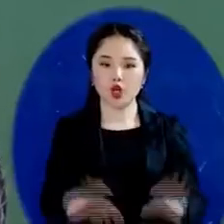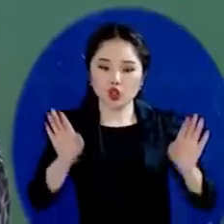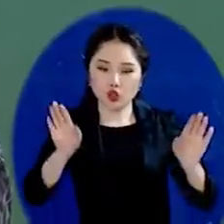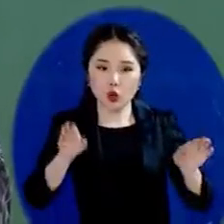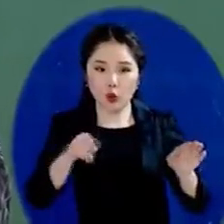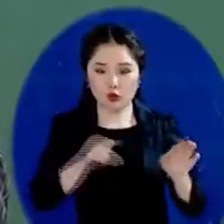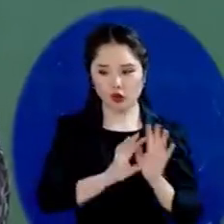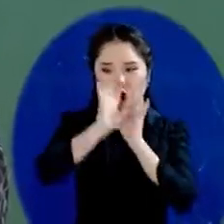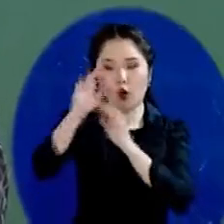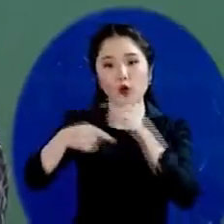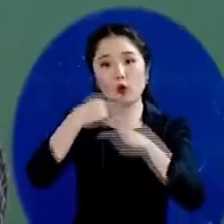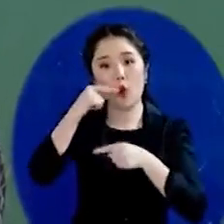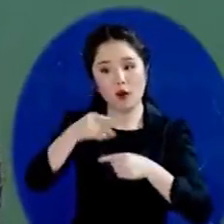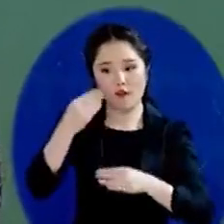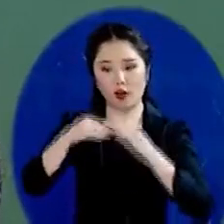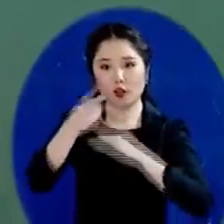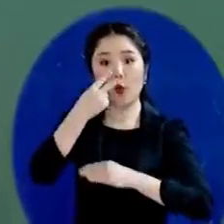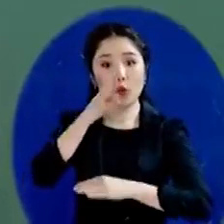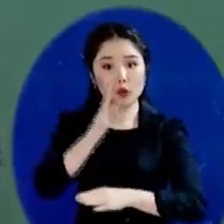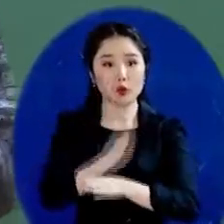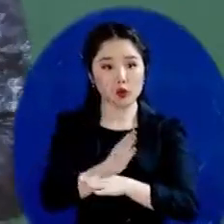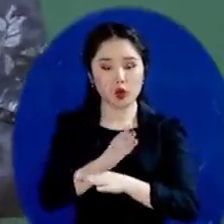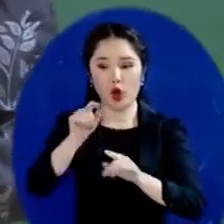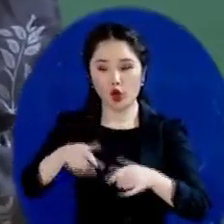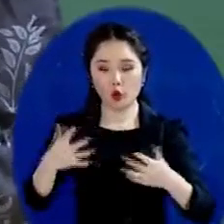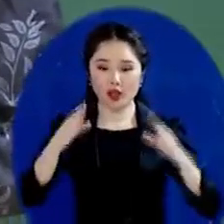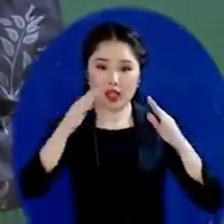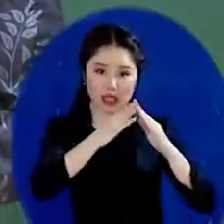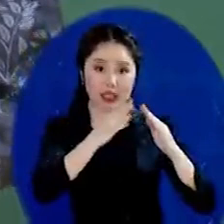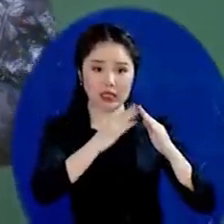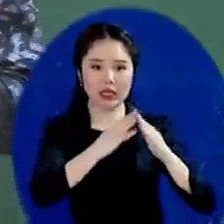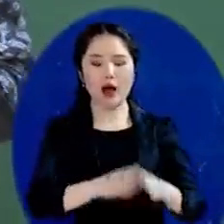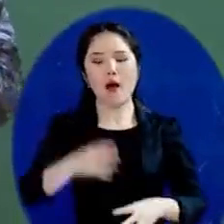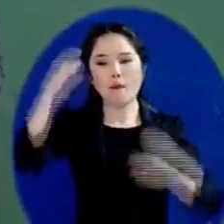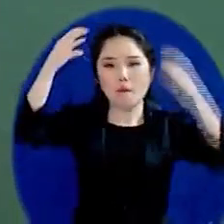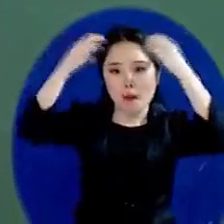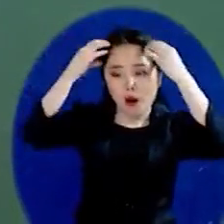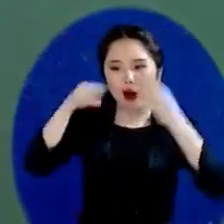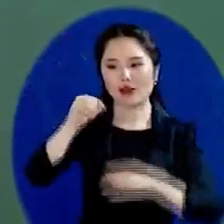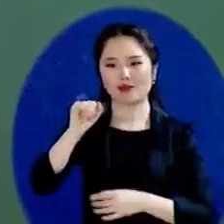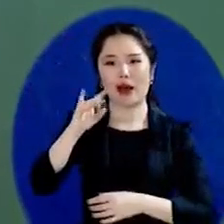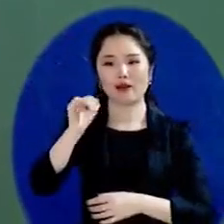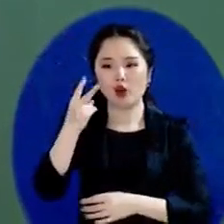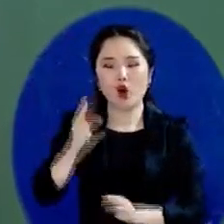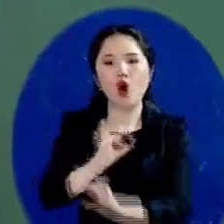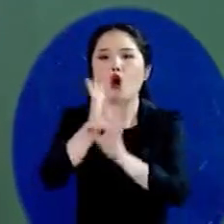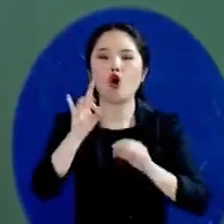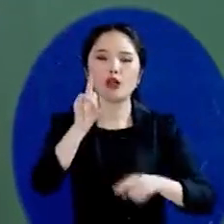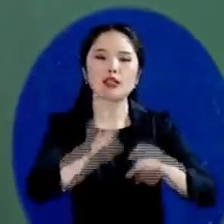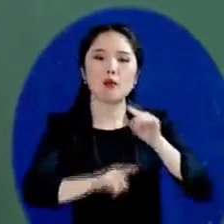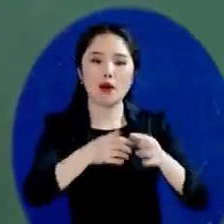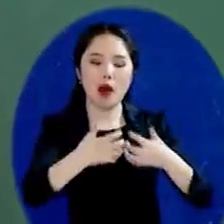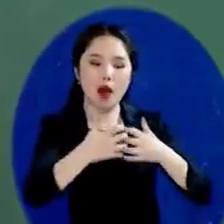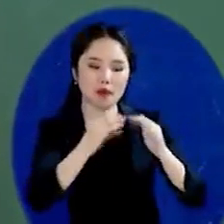Шувуудын нүүдлийн талаар бичлэгийг бүгдээрээ үзлээ. Тэгвэл бүгдээрээ гэртээ баавгай тарвах хоёроос өөр ямар амт